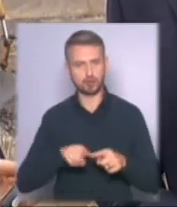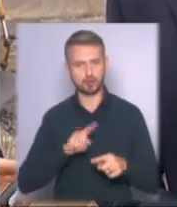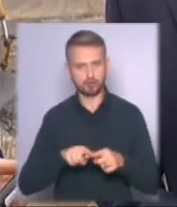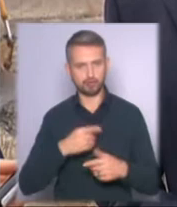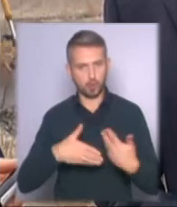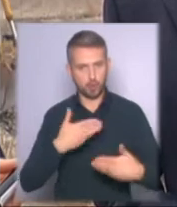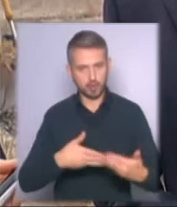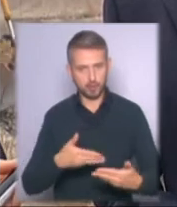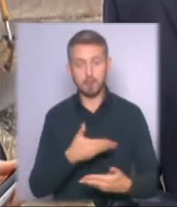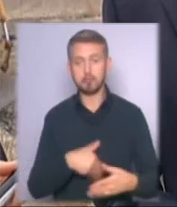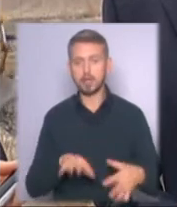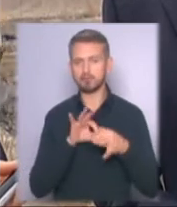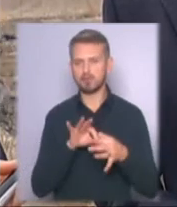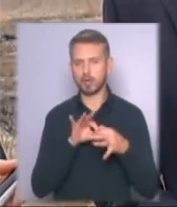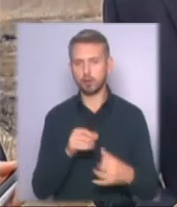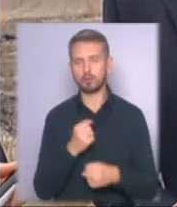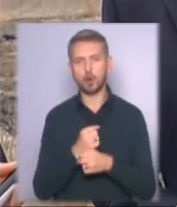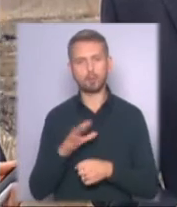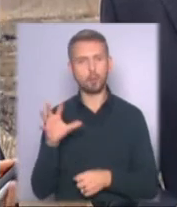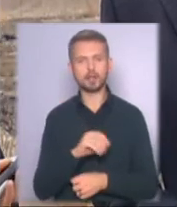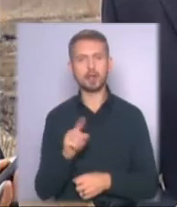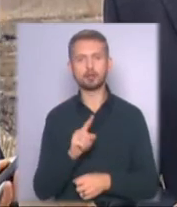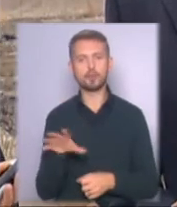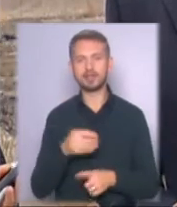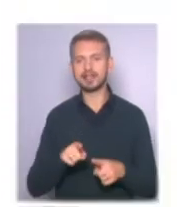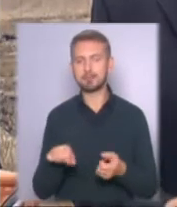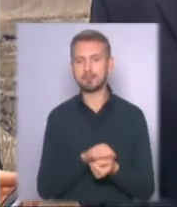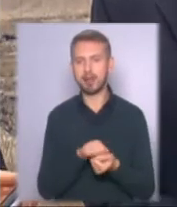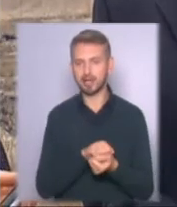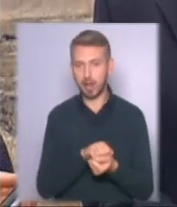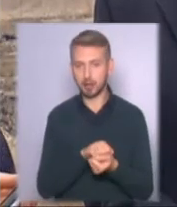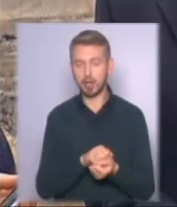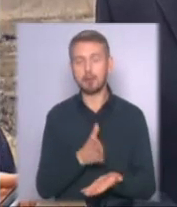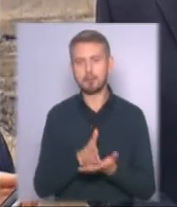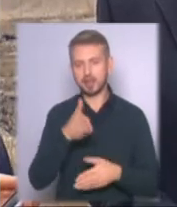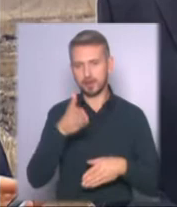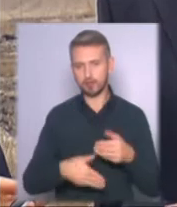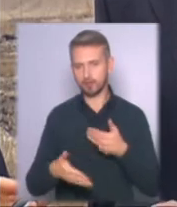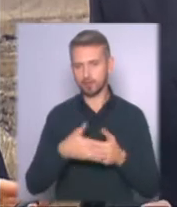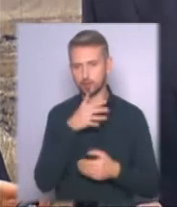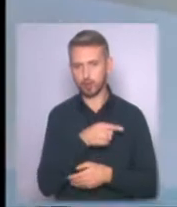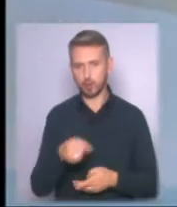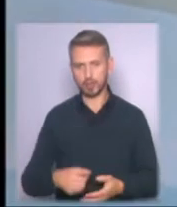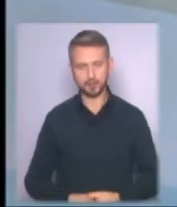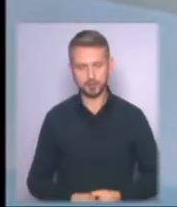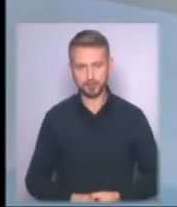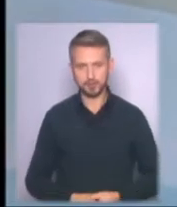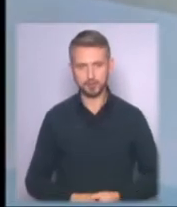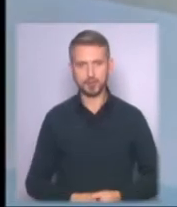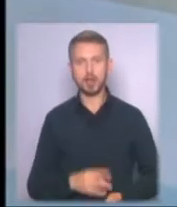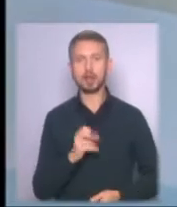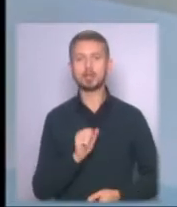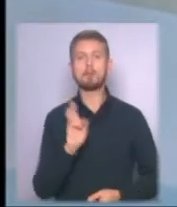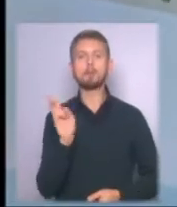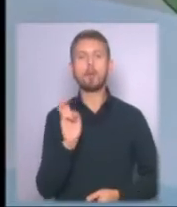Ми співпрацюємо, робимо все для того, щоб всі ці матеріали мали завершення в найближчі строки. На